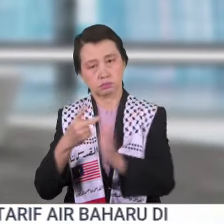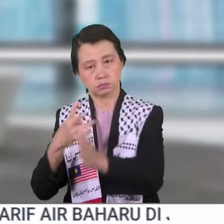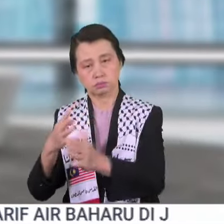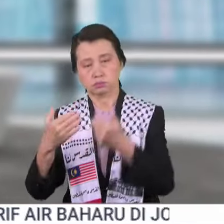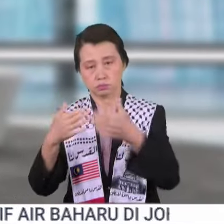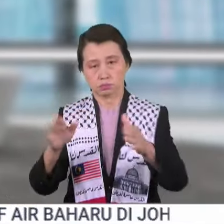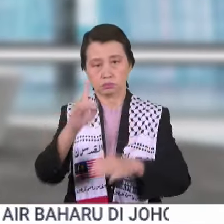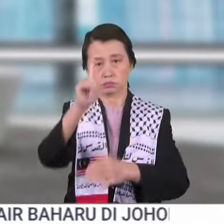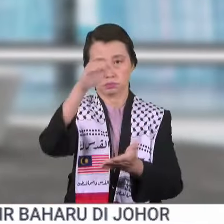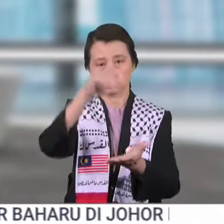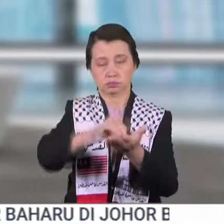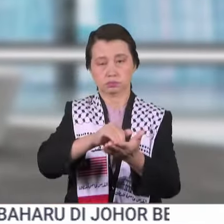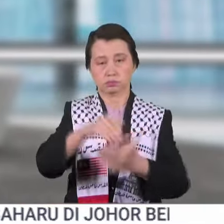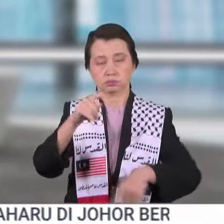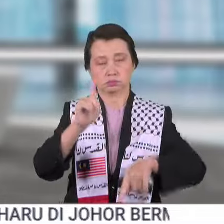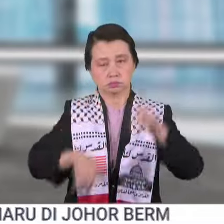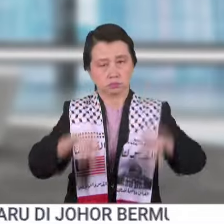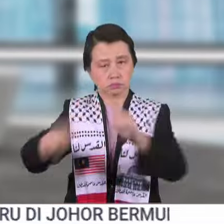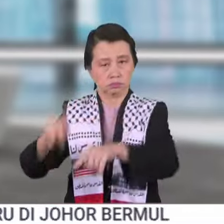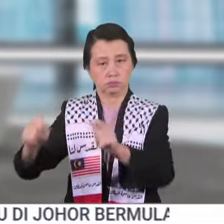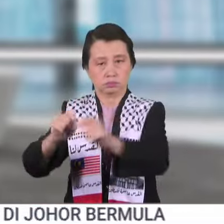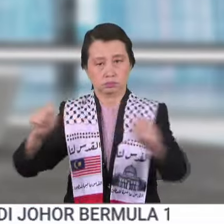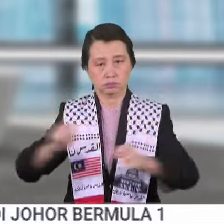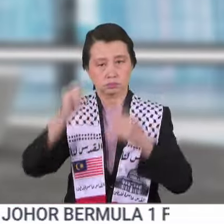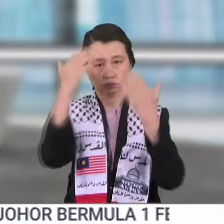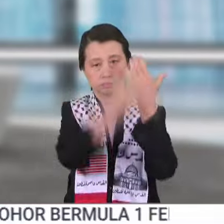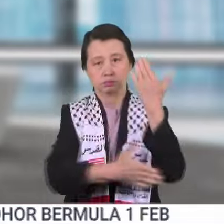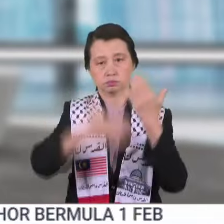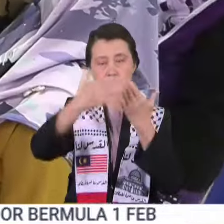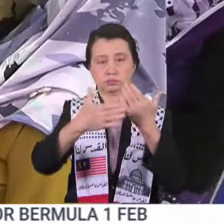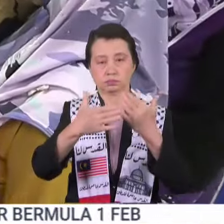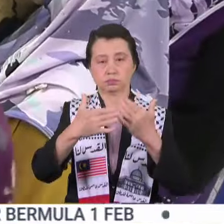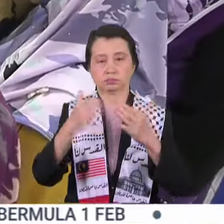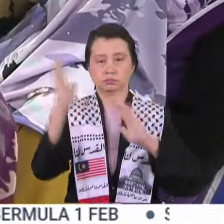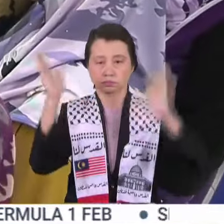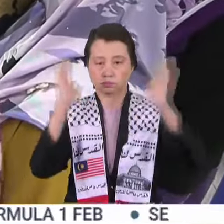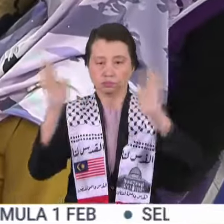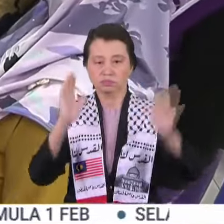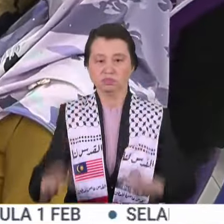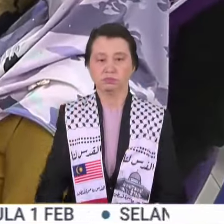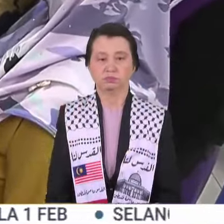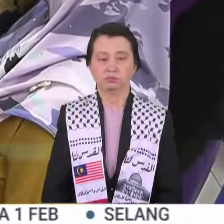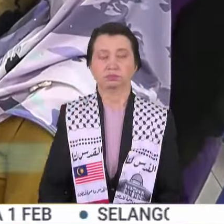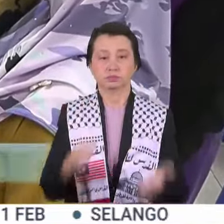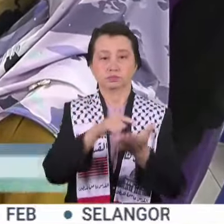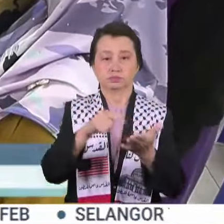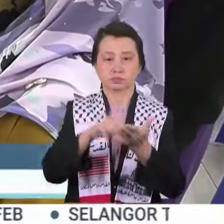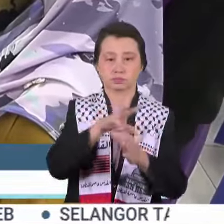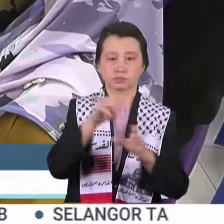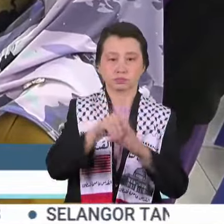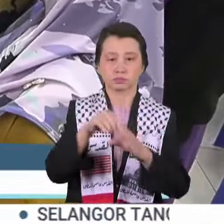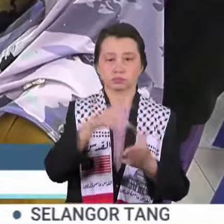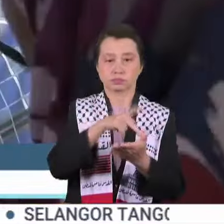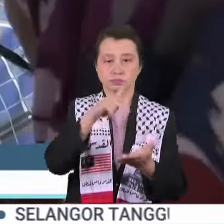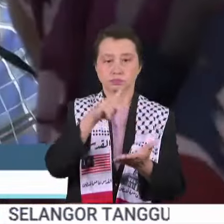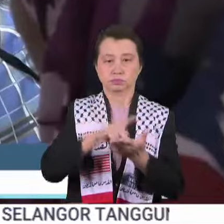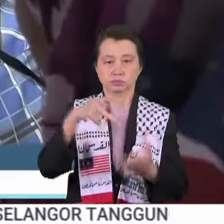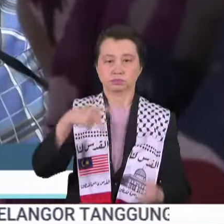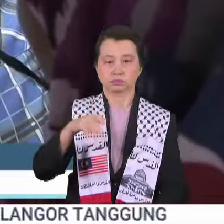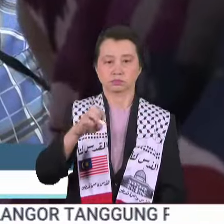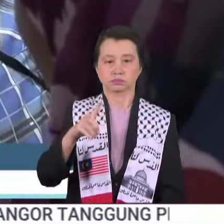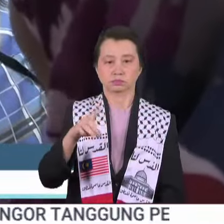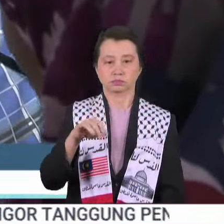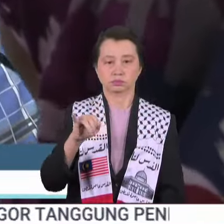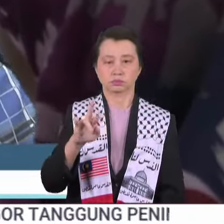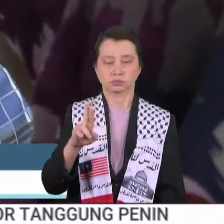lebih 1000 kaunter di pelbagai lokasi seluruh negara ini termasuk pusat ekonomi digital Ped dan